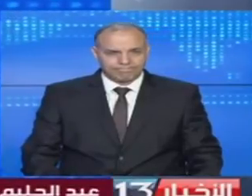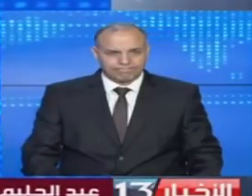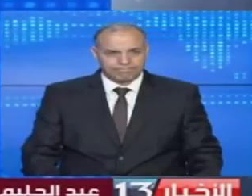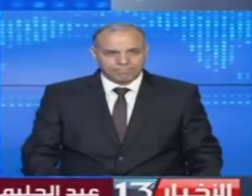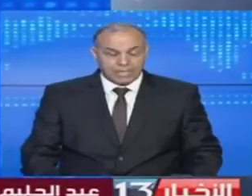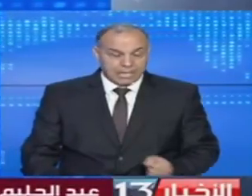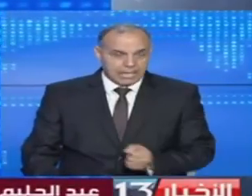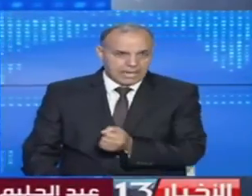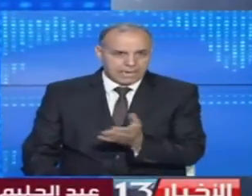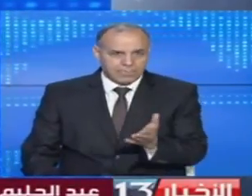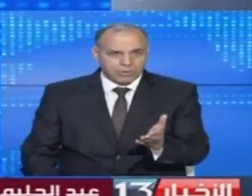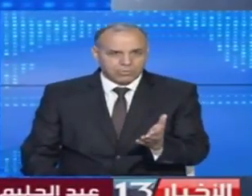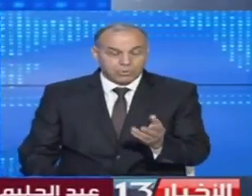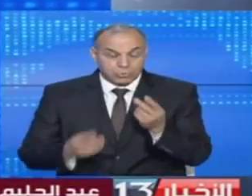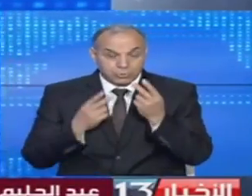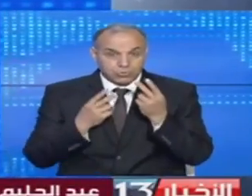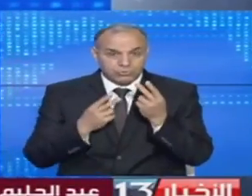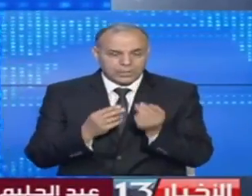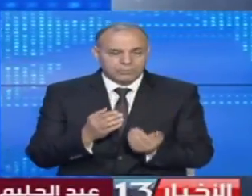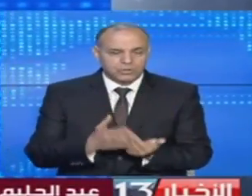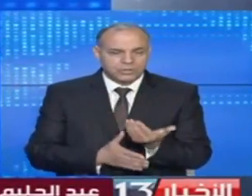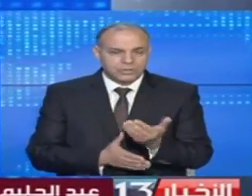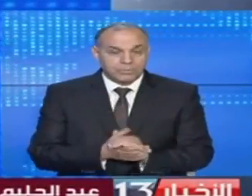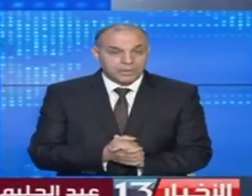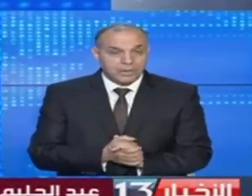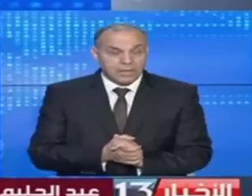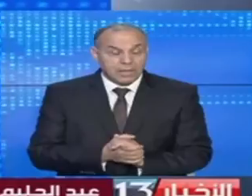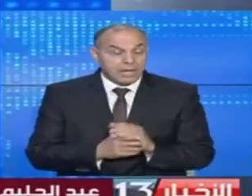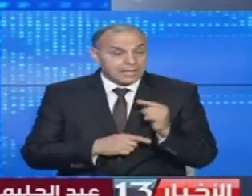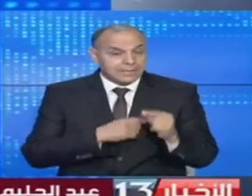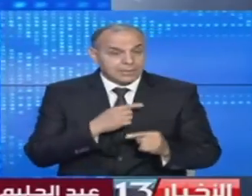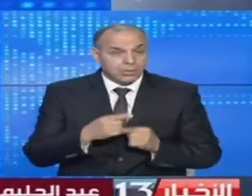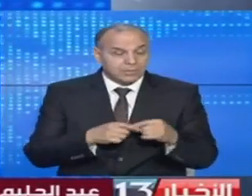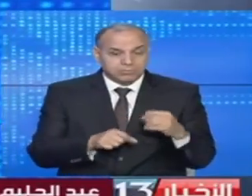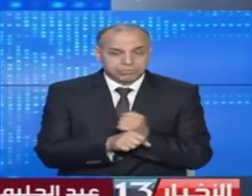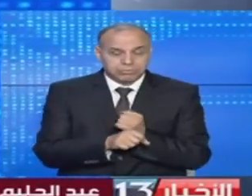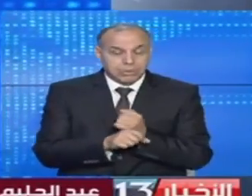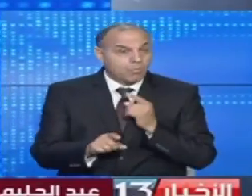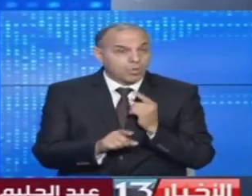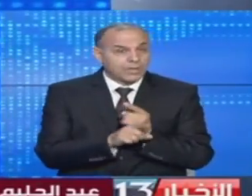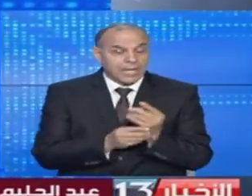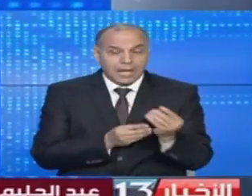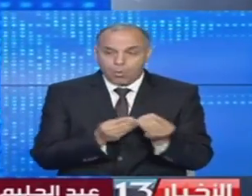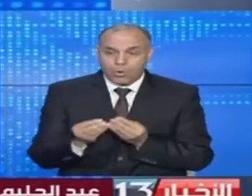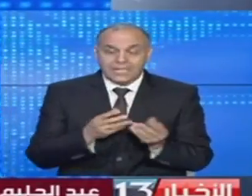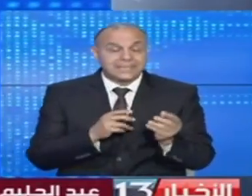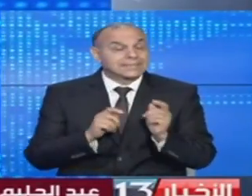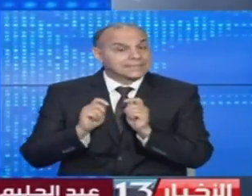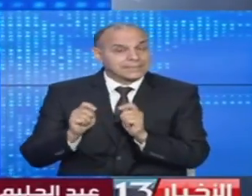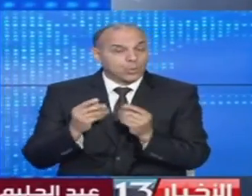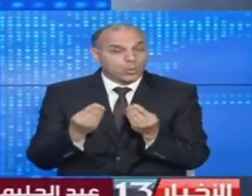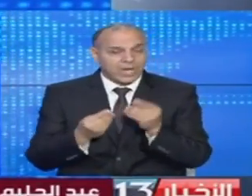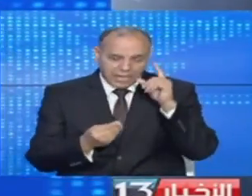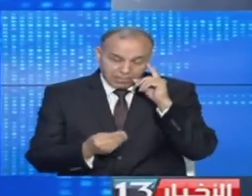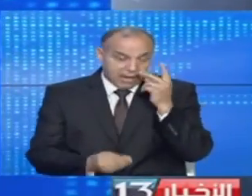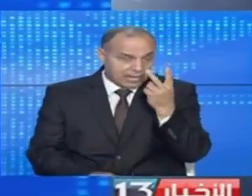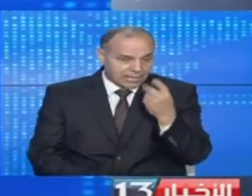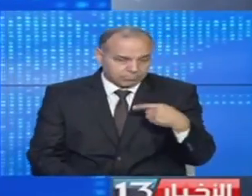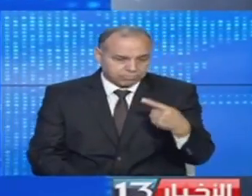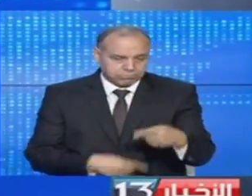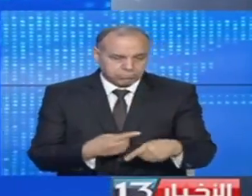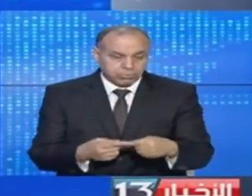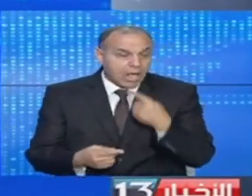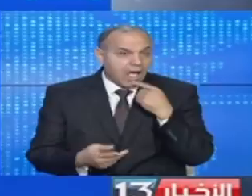اهلا بكم مشاهدينا من جديد تتواصل هو اشغال ملتقى الحوار السياسيه الليبي لليوم الثاني على